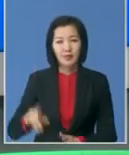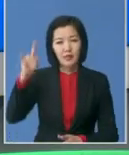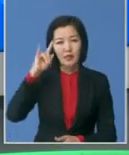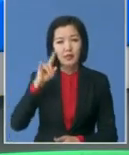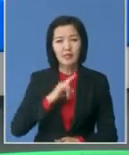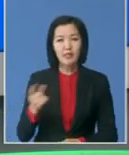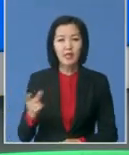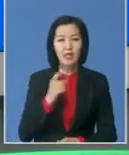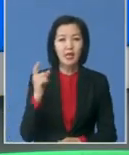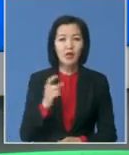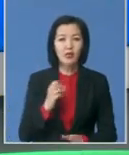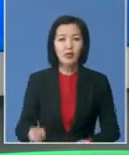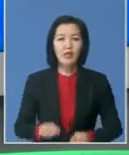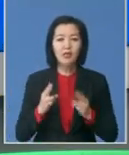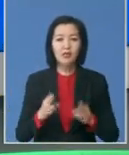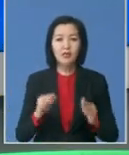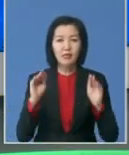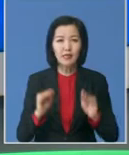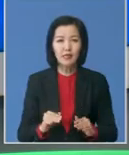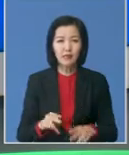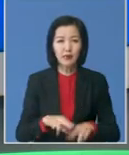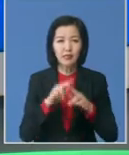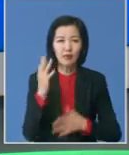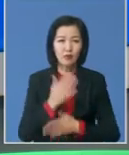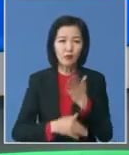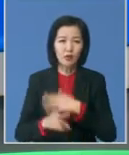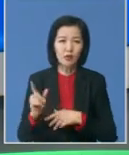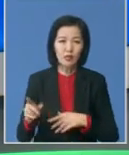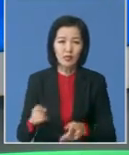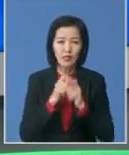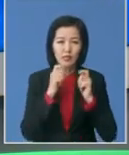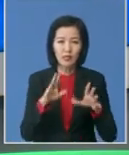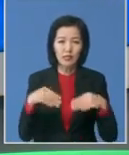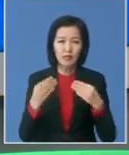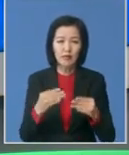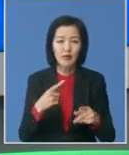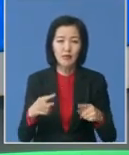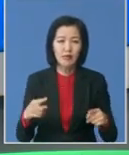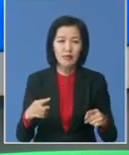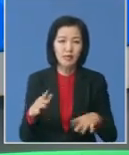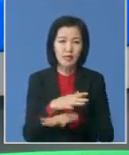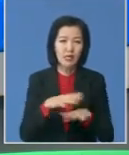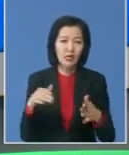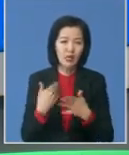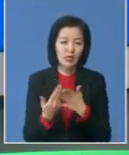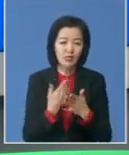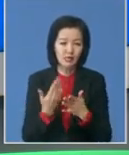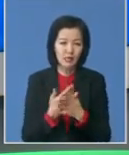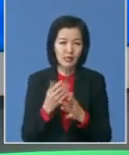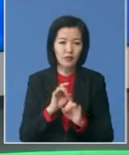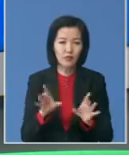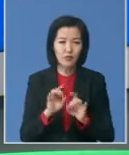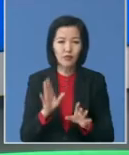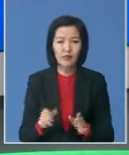Елімізде экономикалық қылмыс саны азайып келеді. Астанада мүмкіндігі шектеулі жандарға сыйлық табысталды. Осы және өзге де ел жаңалықтары